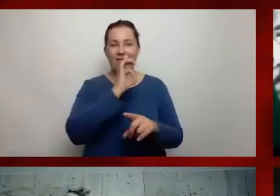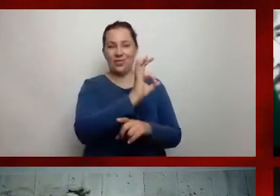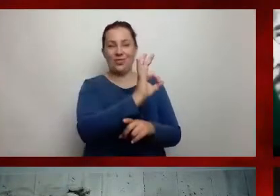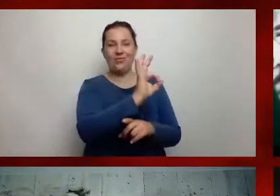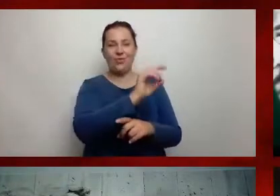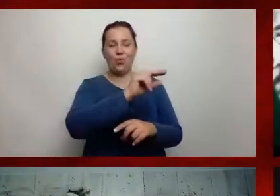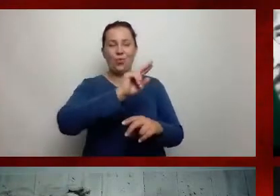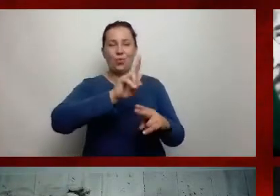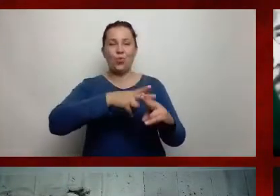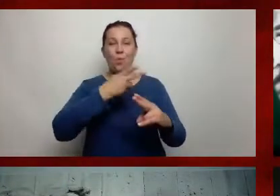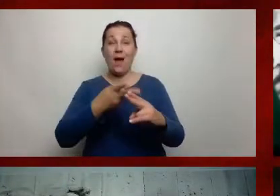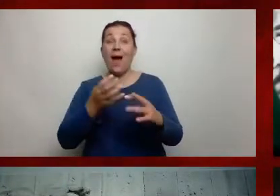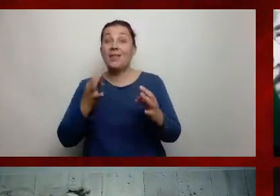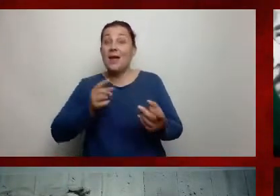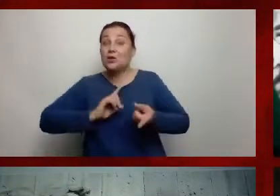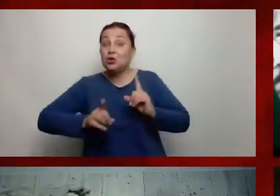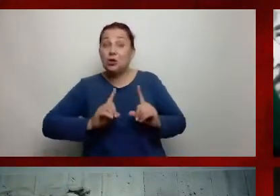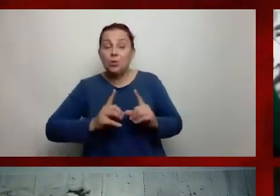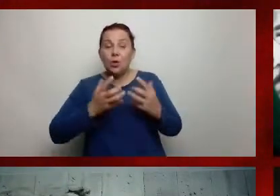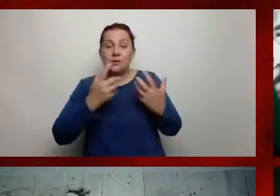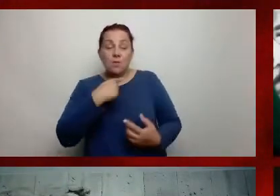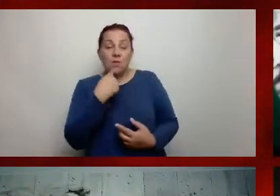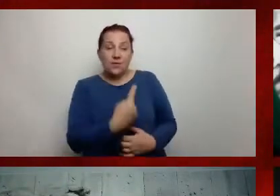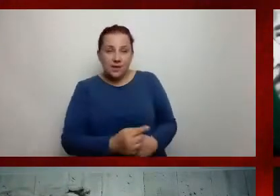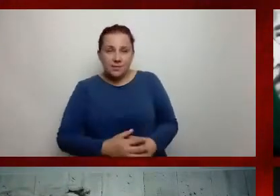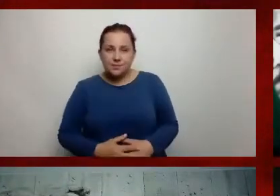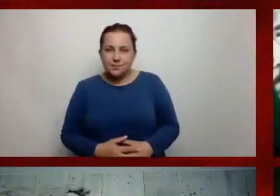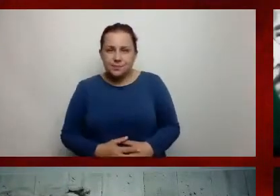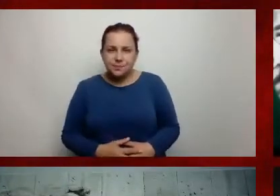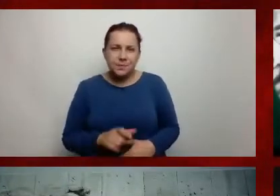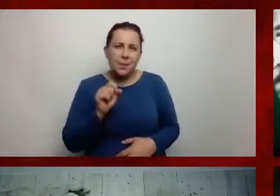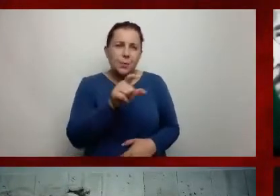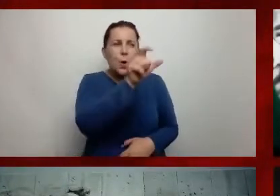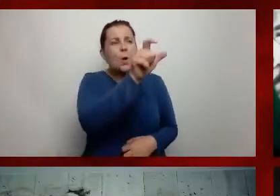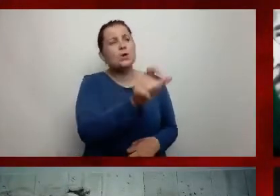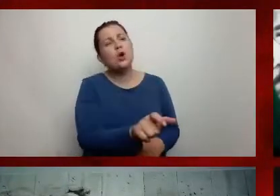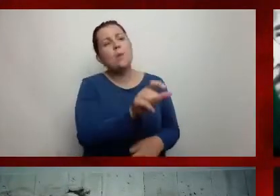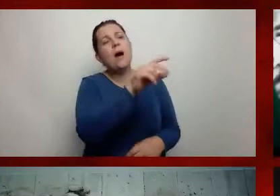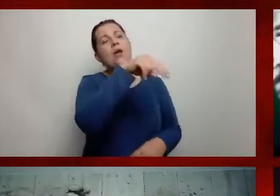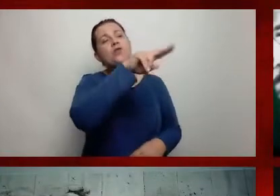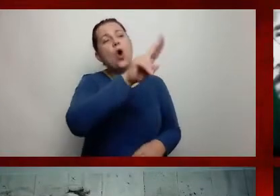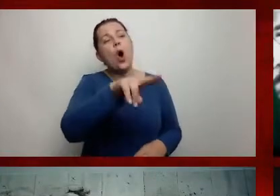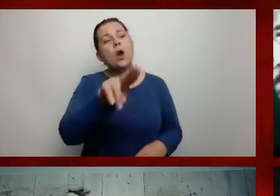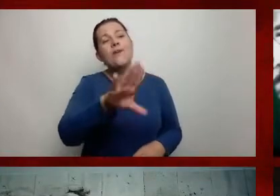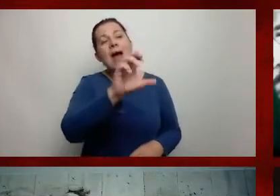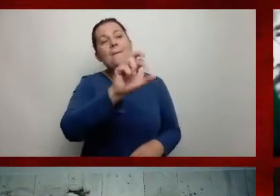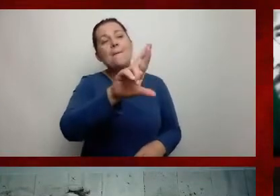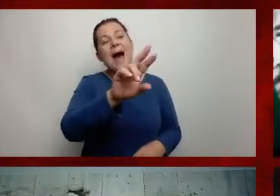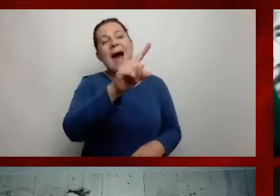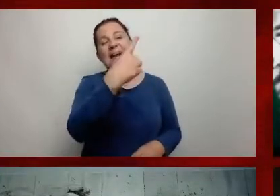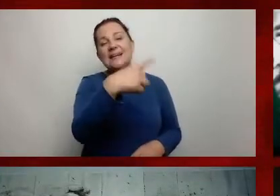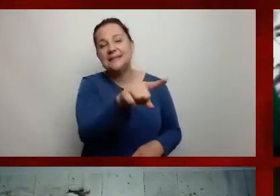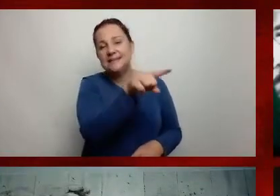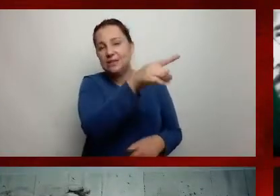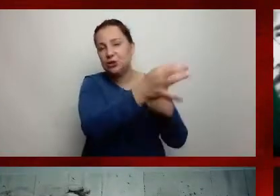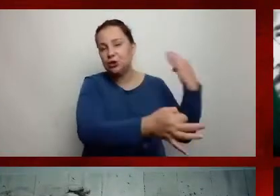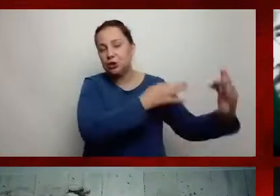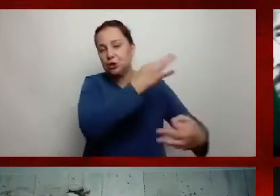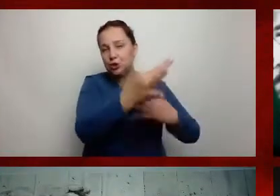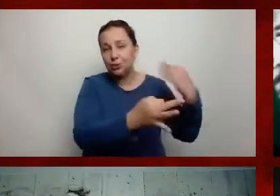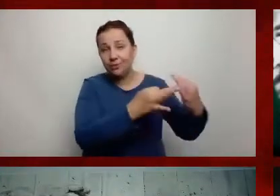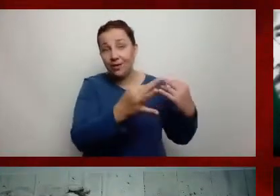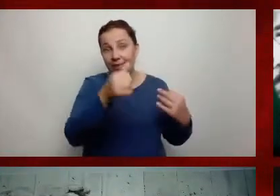teraz już szybko, jest taki bard, śpiewak norweski, bardzo wysoki facet, Jørn Simen